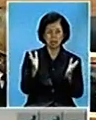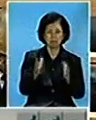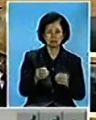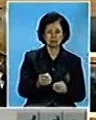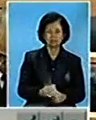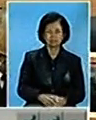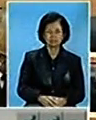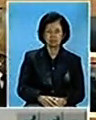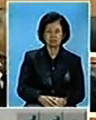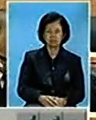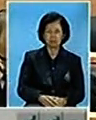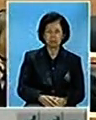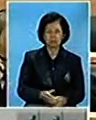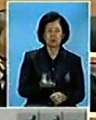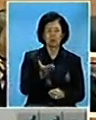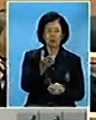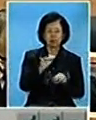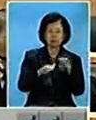ครัดในเรื่องเวลาเลยครับกราบขอบคุณครับ